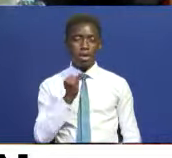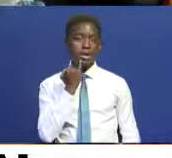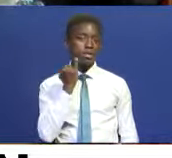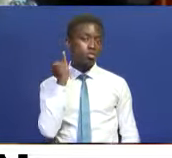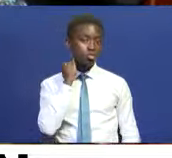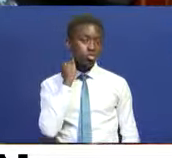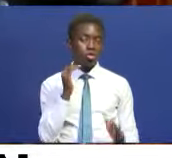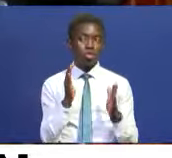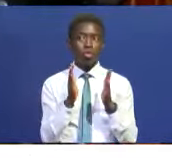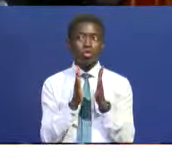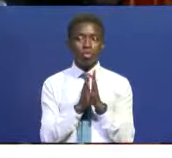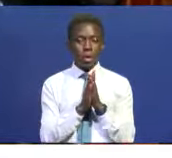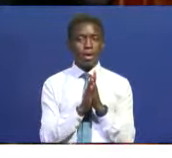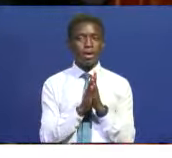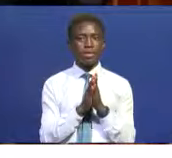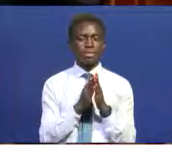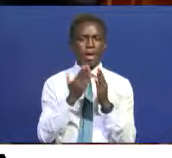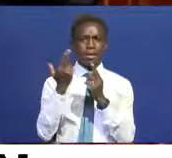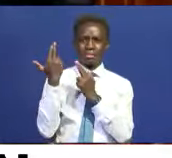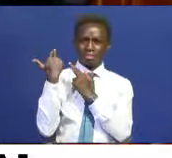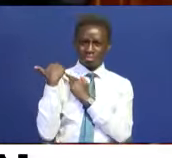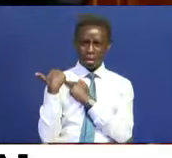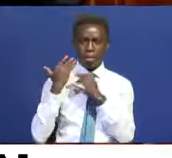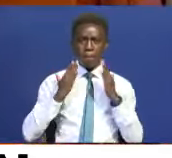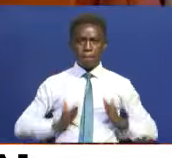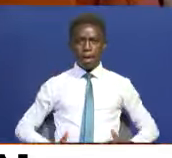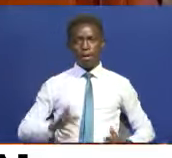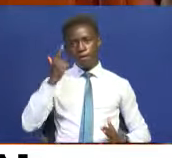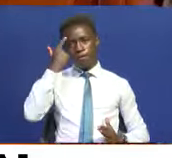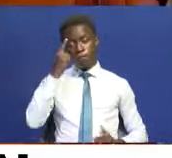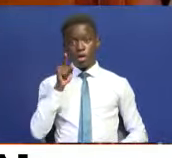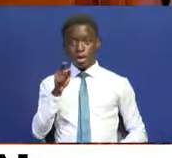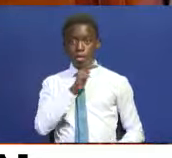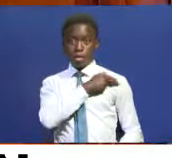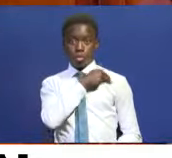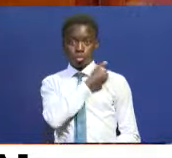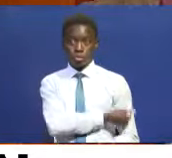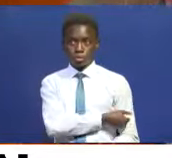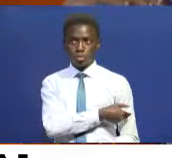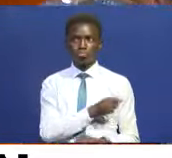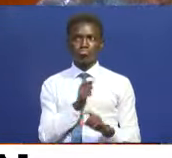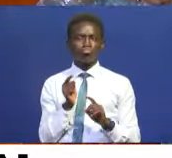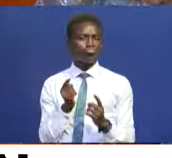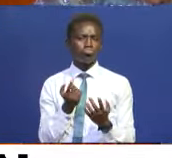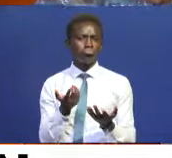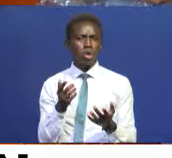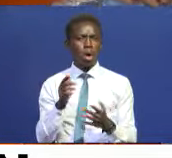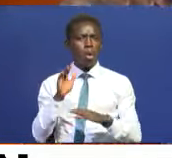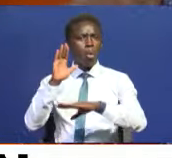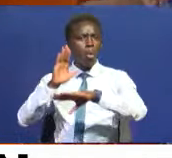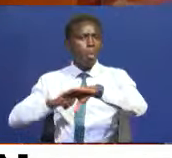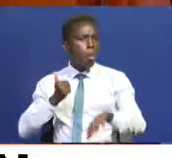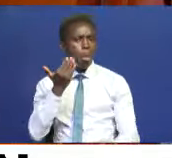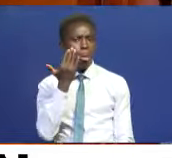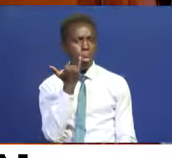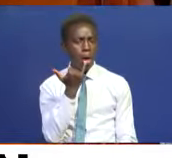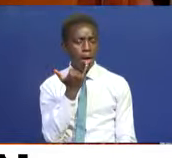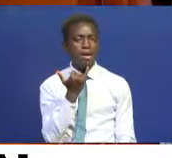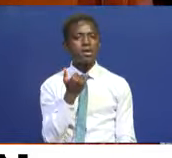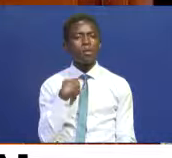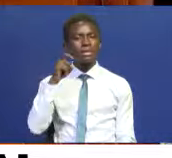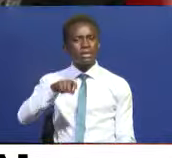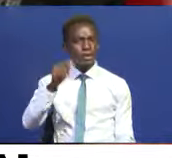ya Nakuru War Memorial kufika mbele yake katika jitihada za kutafuta suluhu kufuatia kufungwa kwa hospitali